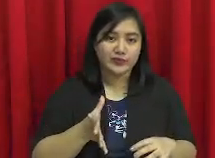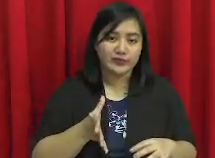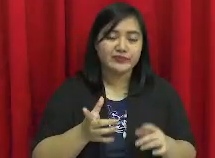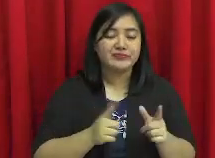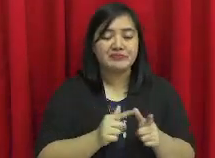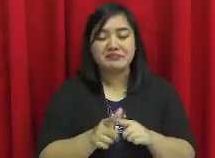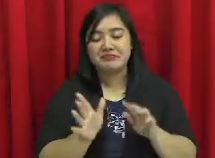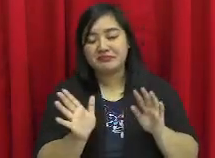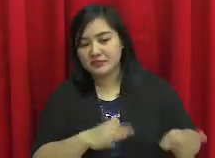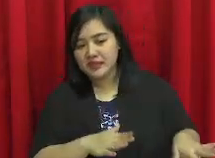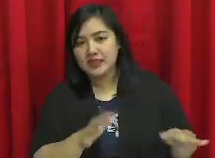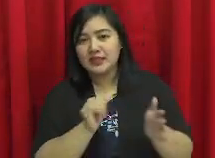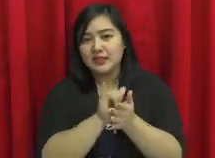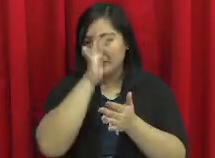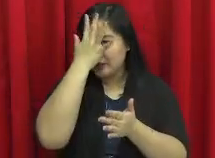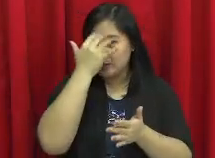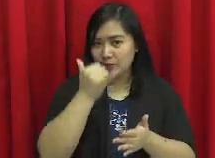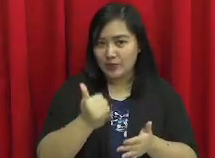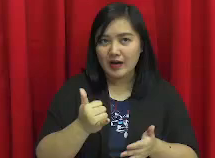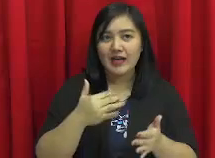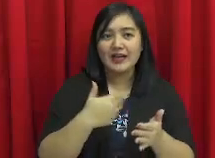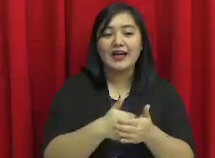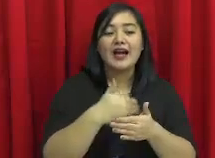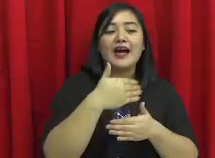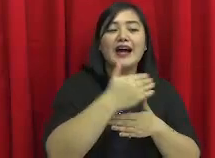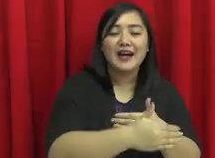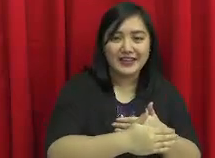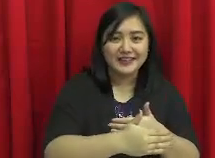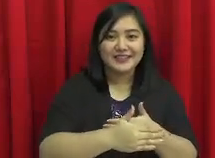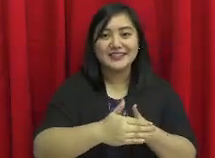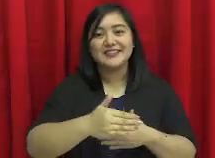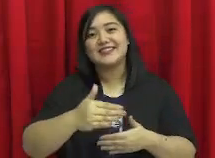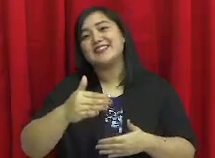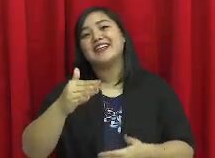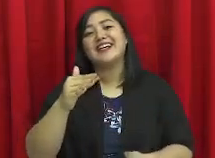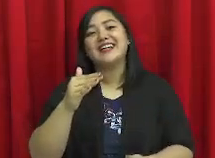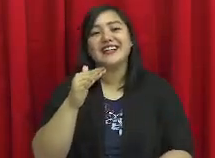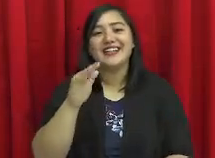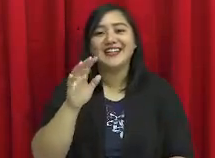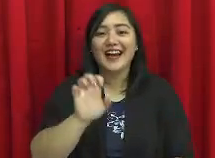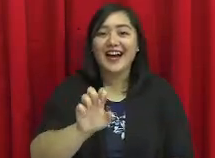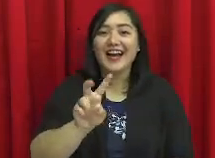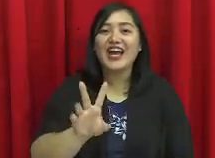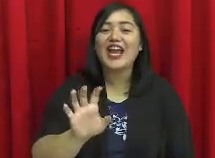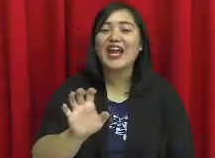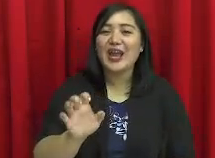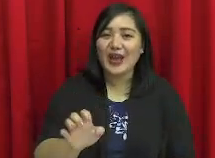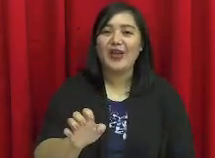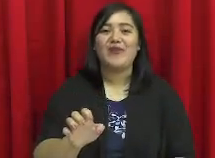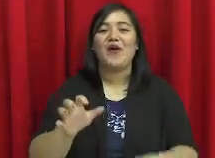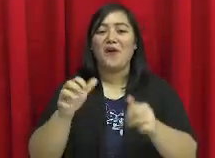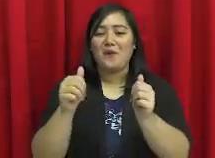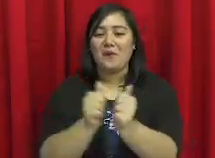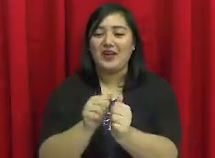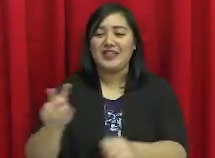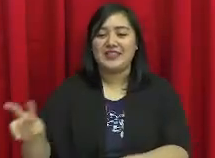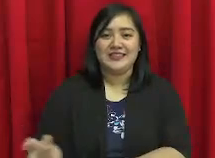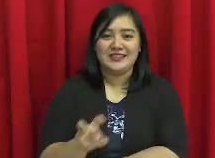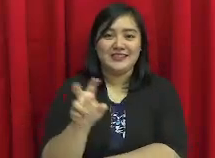woman, serpent. Talaga namang maahas. Naahas si Eve.